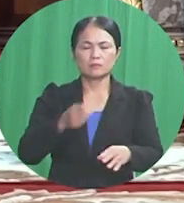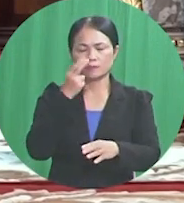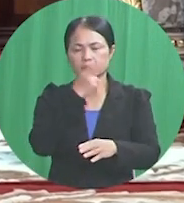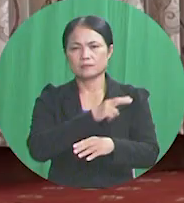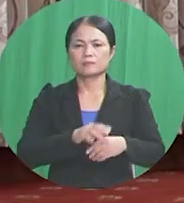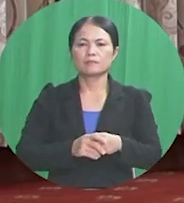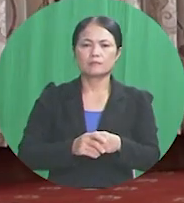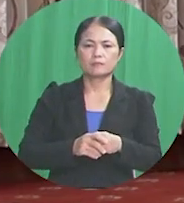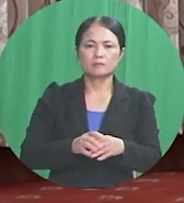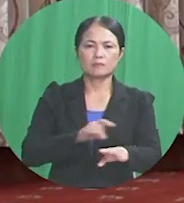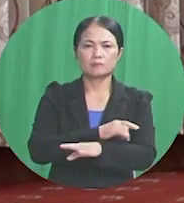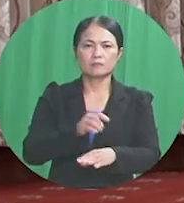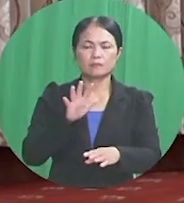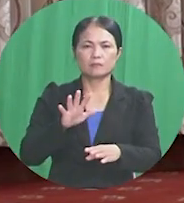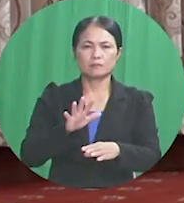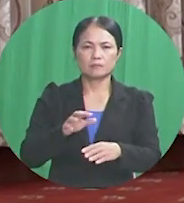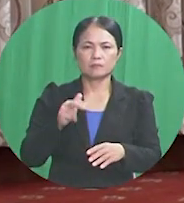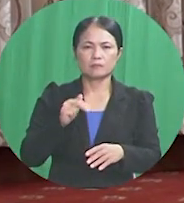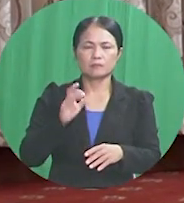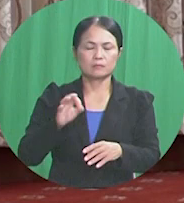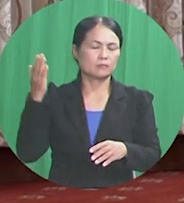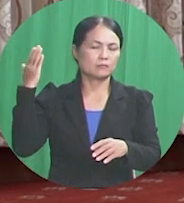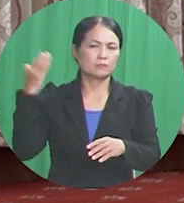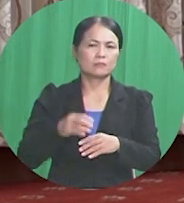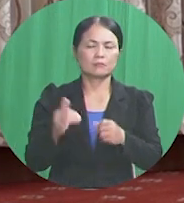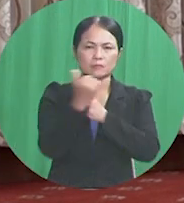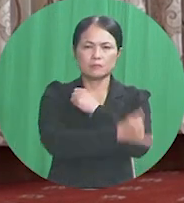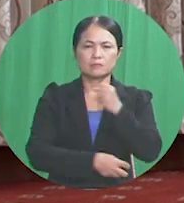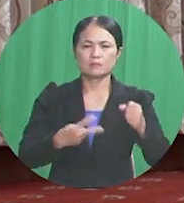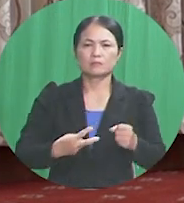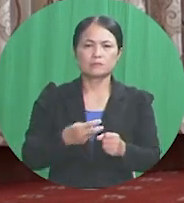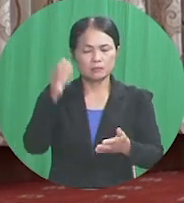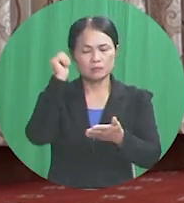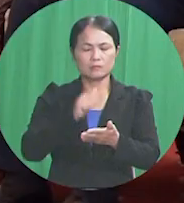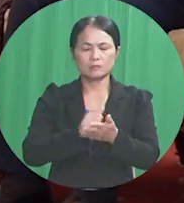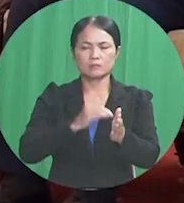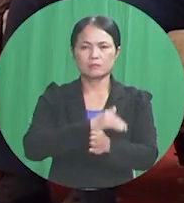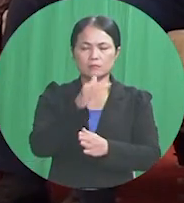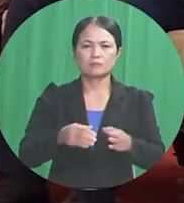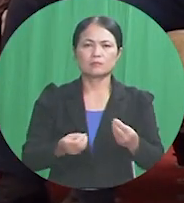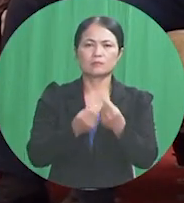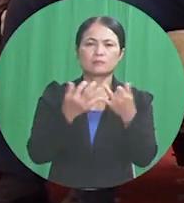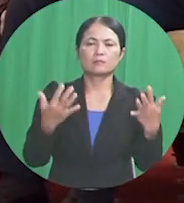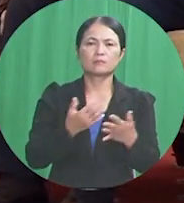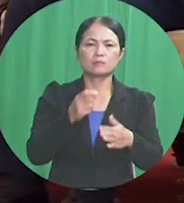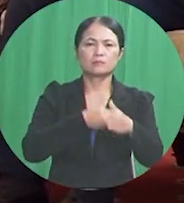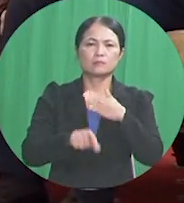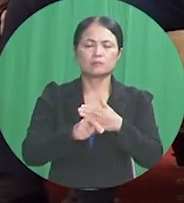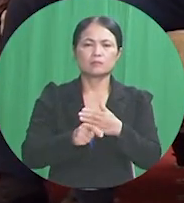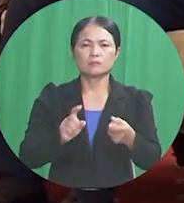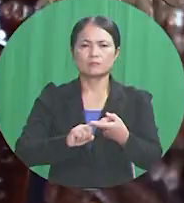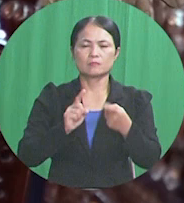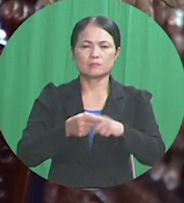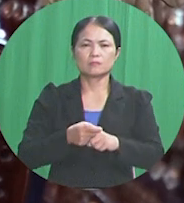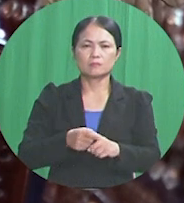ามระยะเปิดเชียงปรามตุสวัตหมอกนี้ประเทศต่างปีสำหรับบานเนอร์สมัติพอลจิจราอันดาลการเจนปีจำนองมัตเ